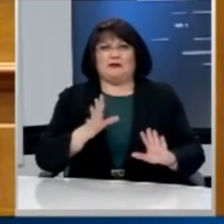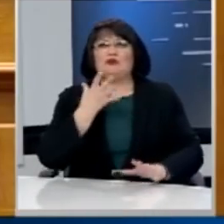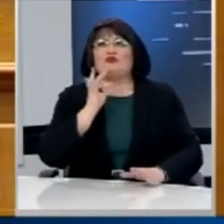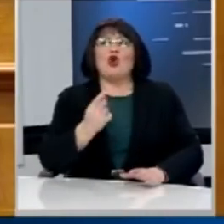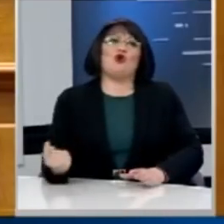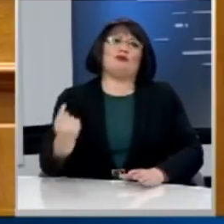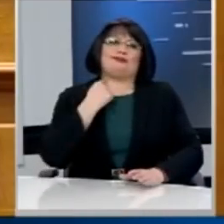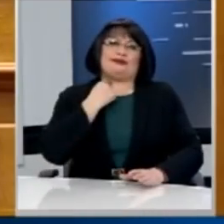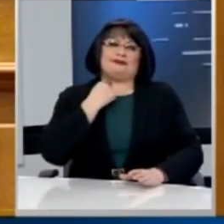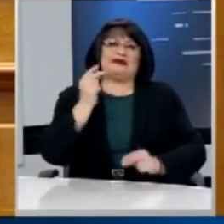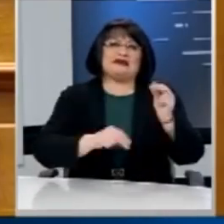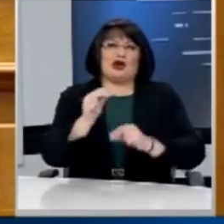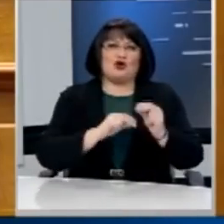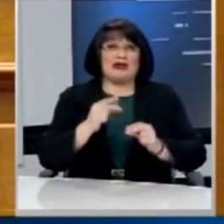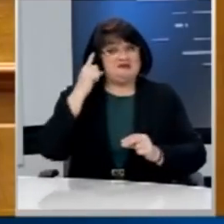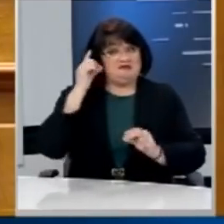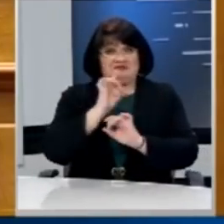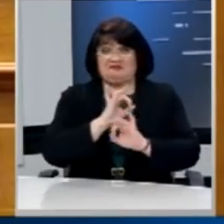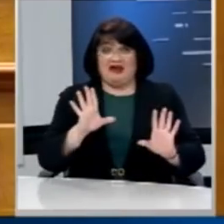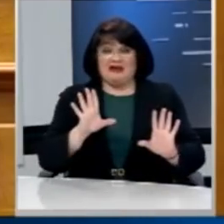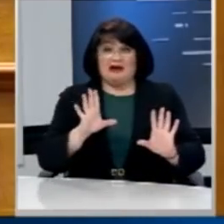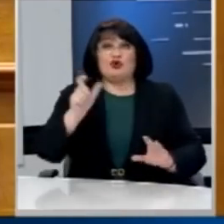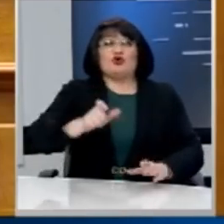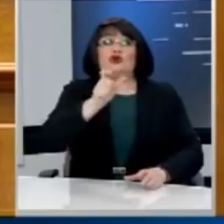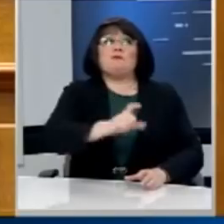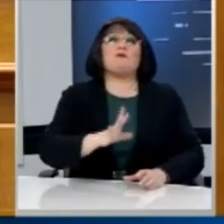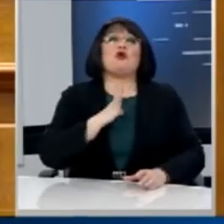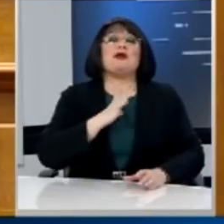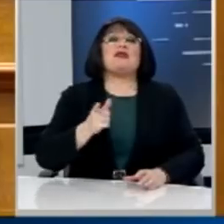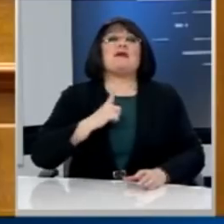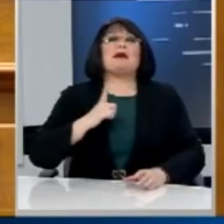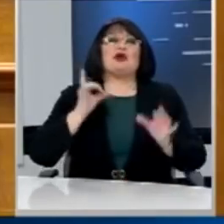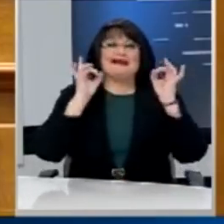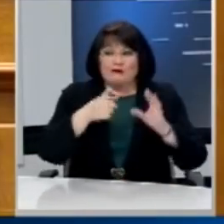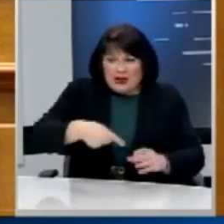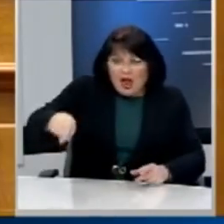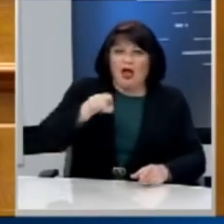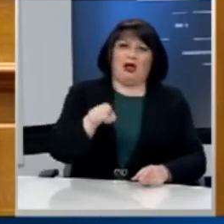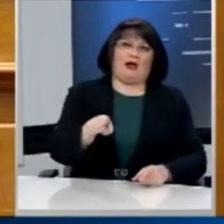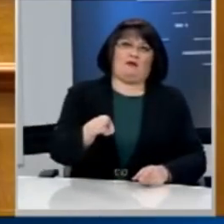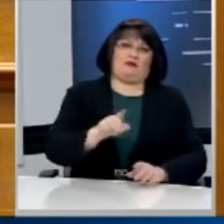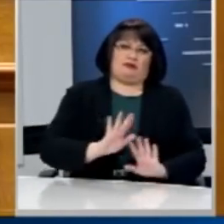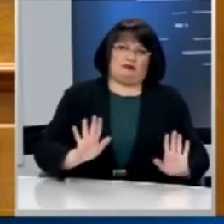γιατί έχασαν και δεν αντιλαμβάνονται ότι οι πολίτες δεν περιμένουν πια τίποτα από αυτούς.